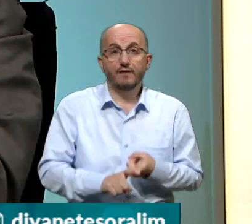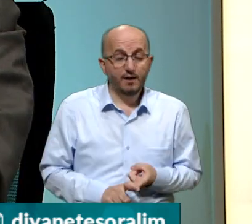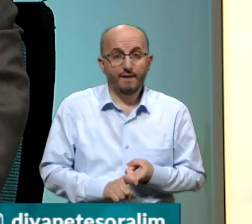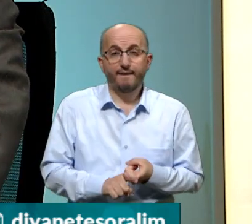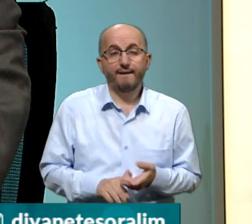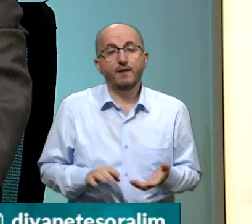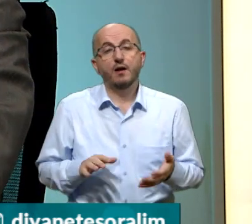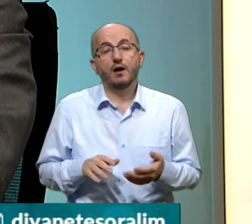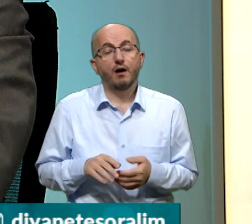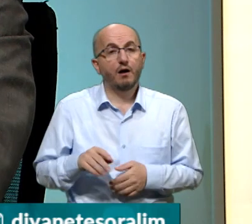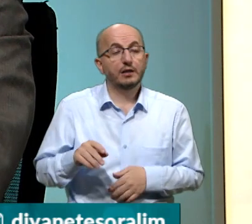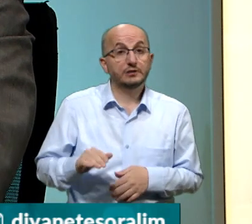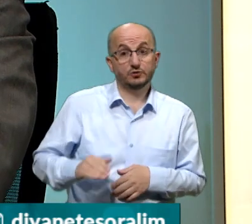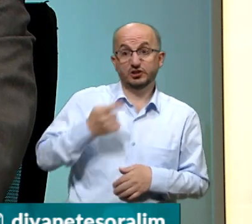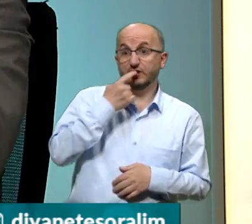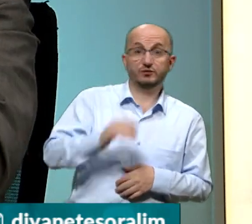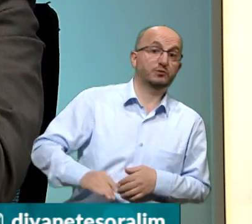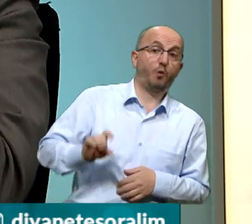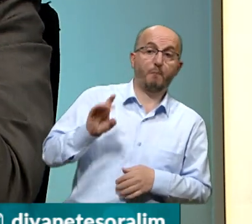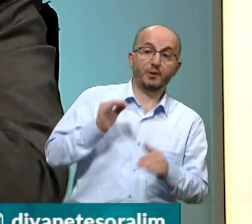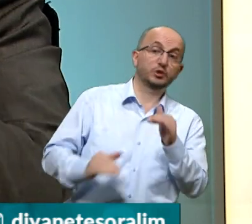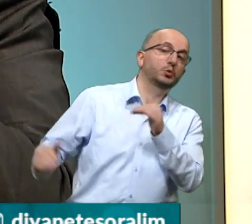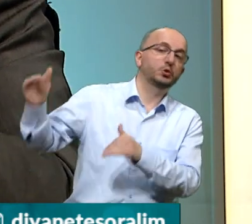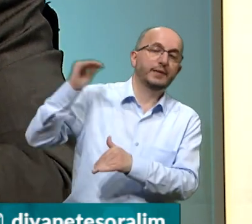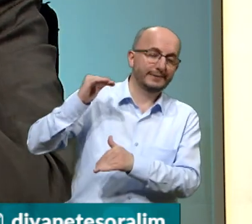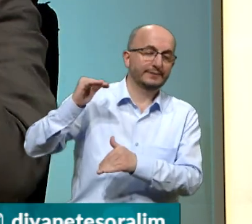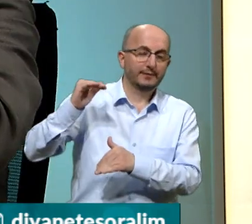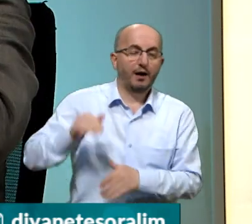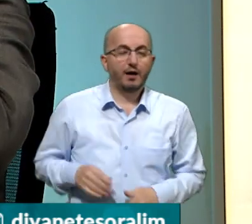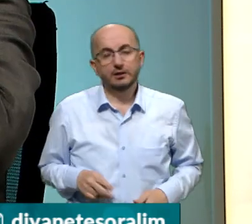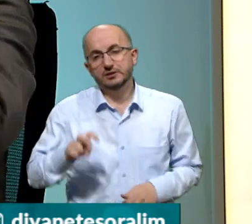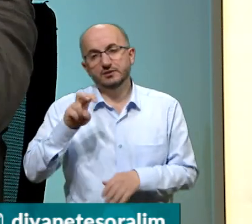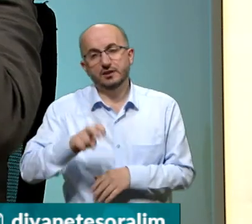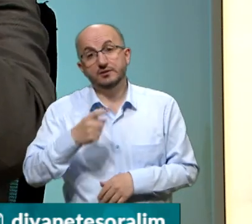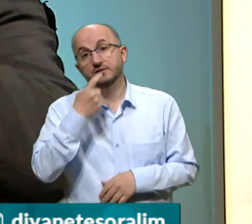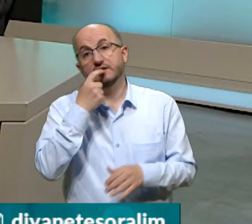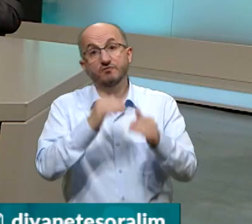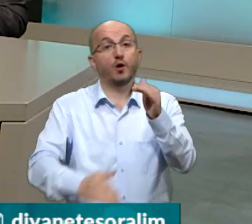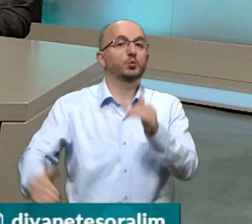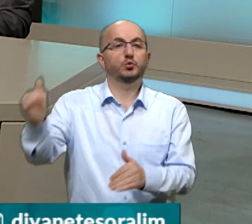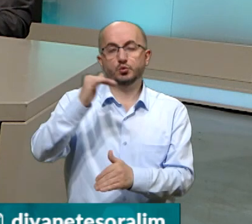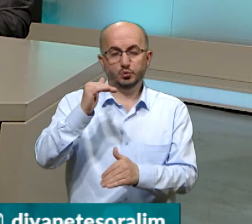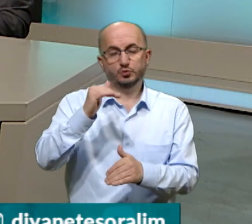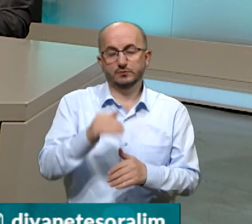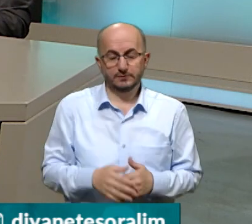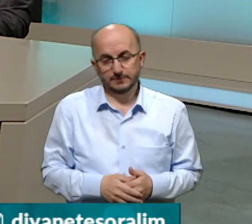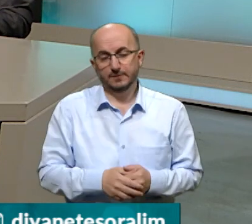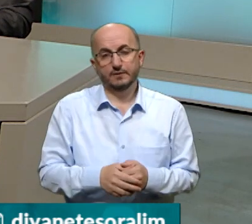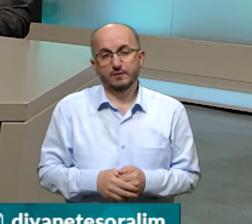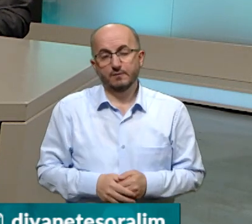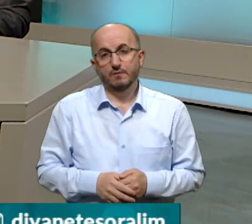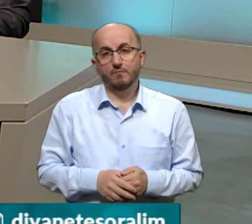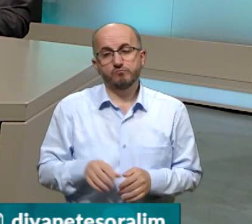veya mümeyyiz yahutta bulun üst da gelmeyiz dediğimiz 8 yaş ve üstü bulut